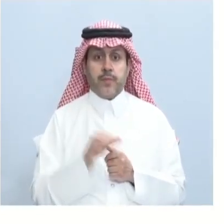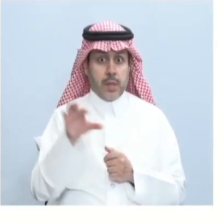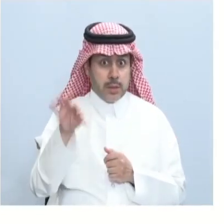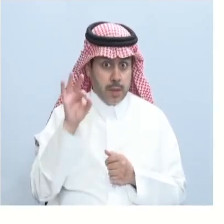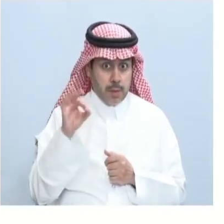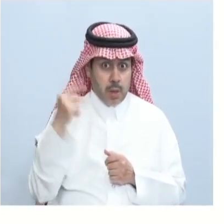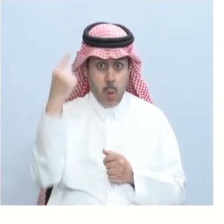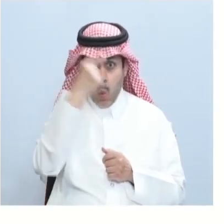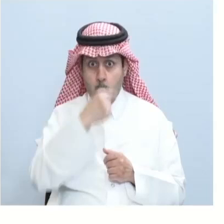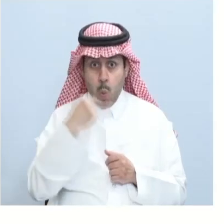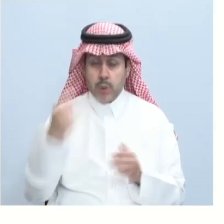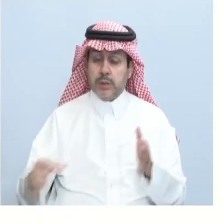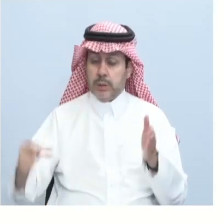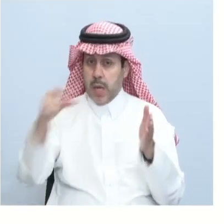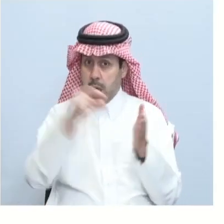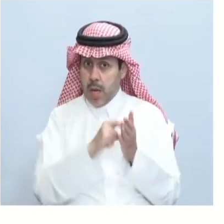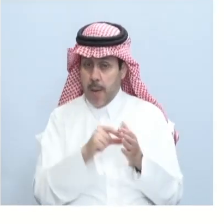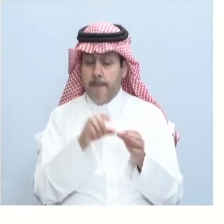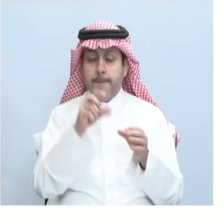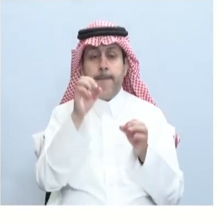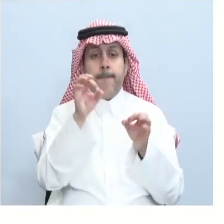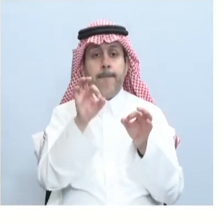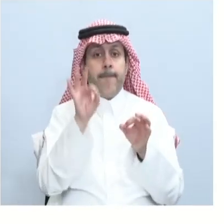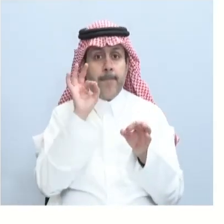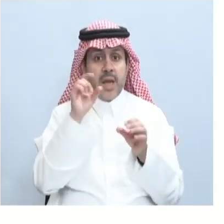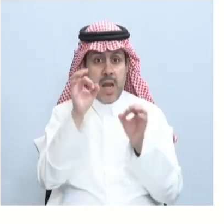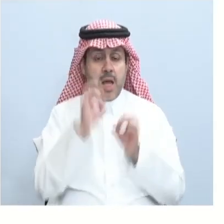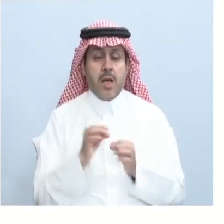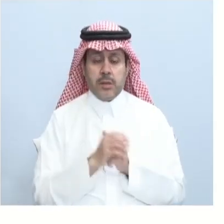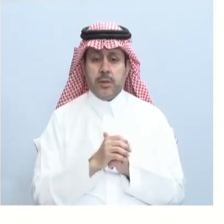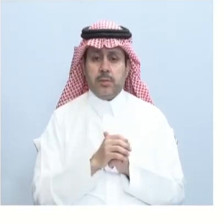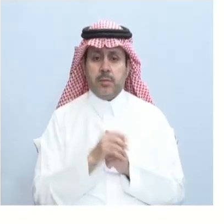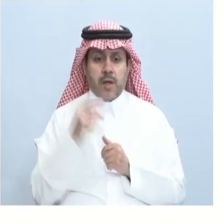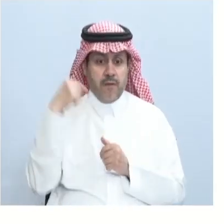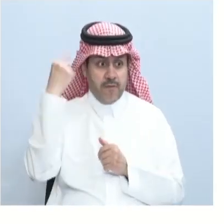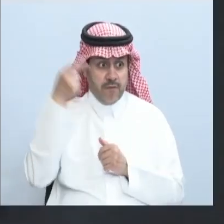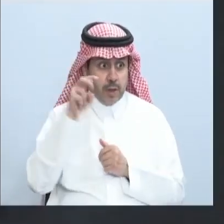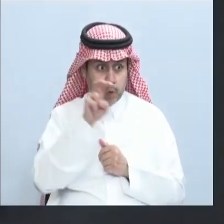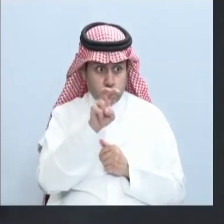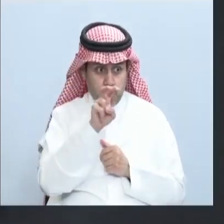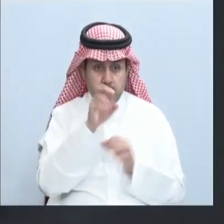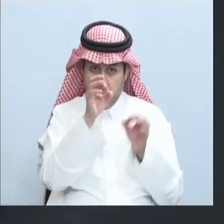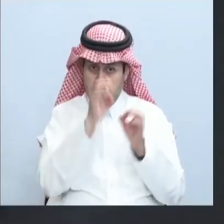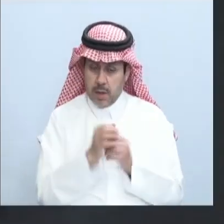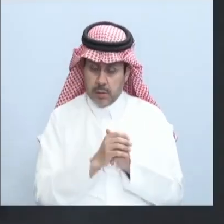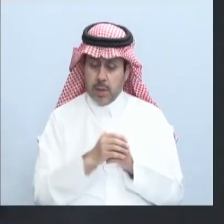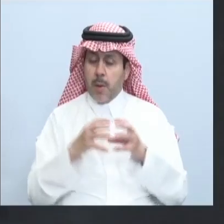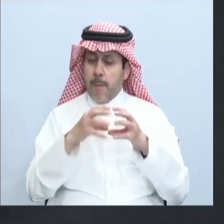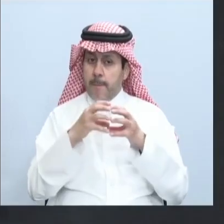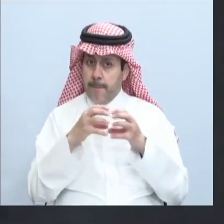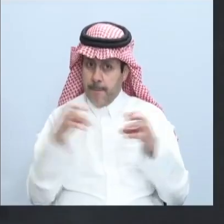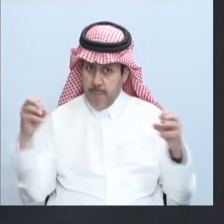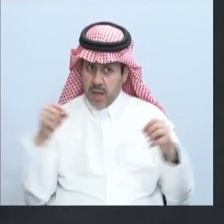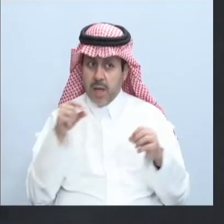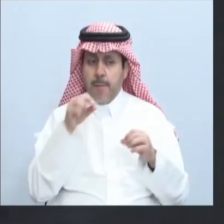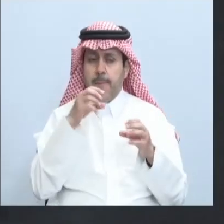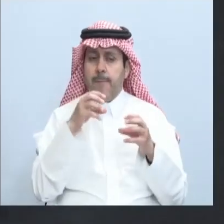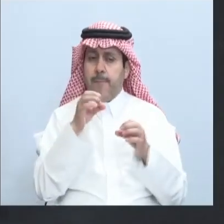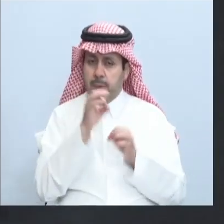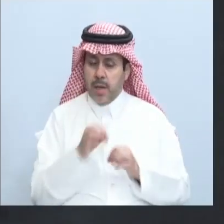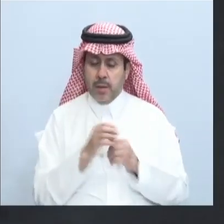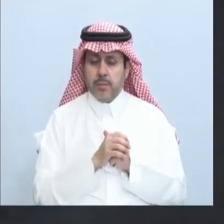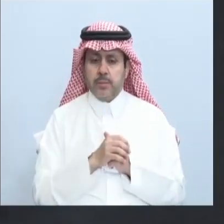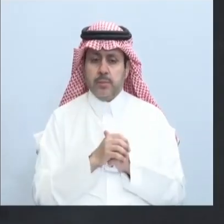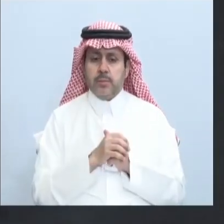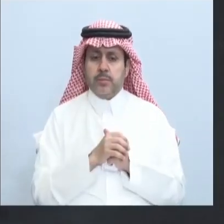وجه الدلاله على هذا المعنى من الايات اذا اريد منك ان تستنبط هذا المعنى من الايات استنبط